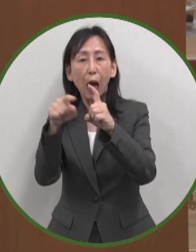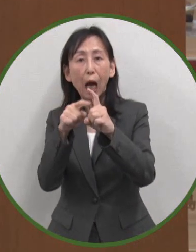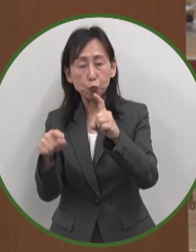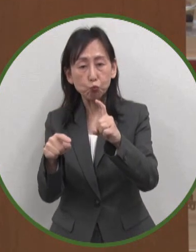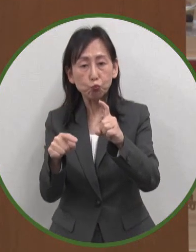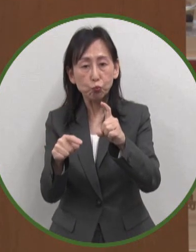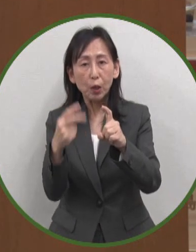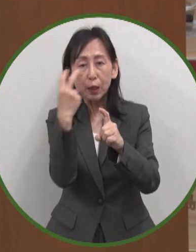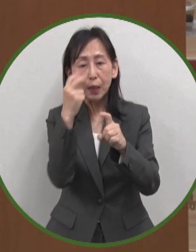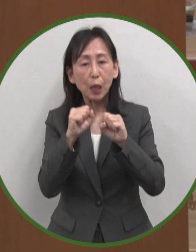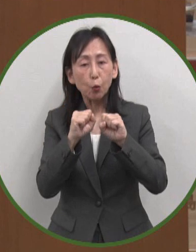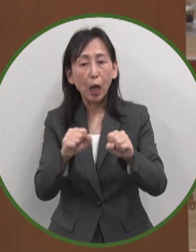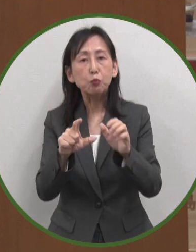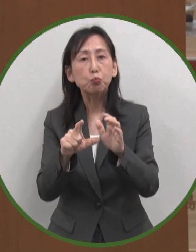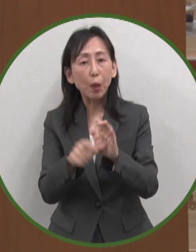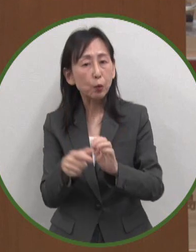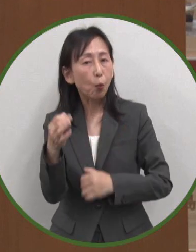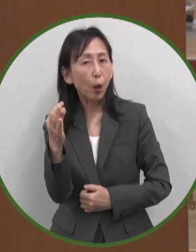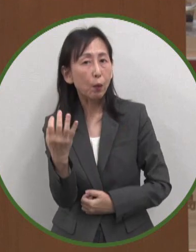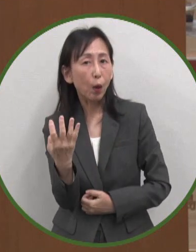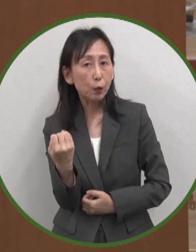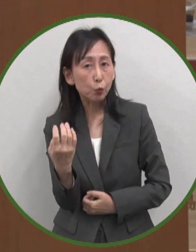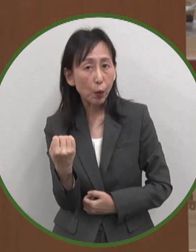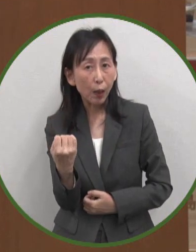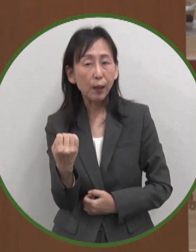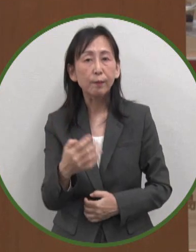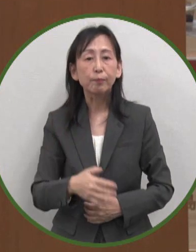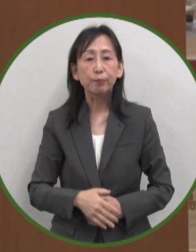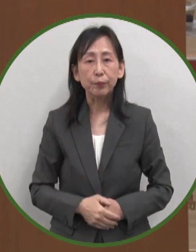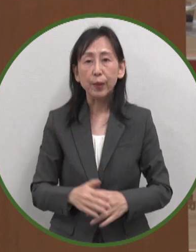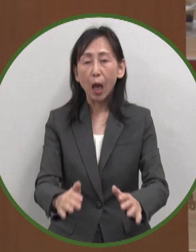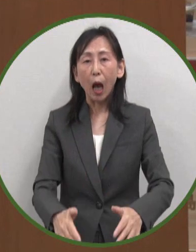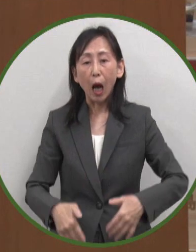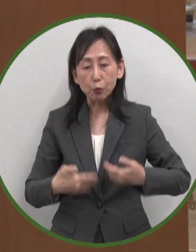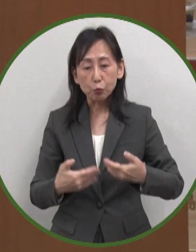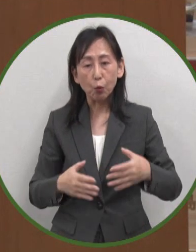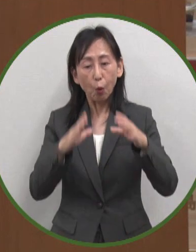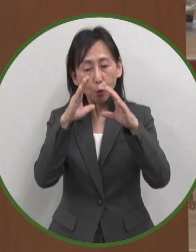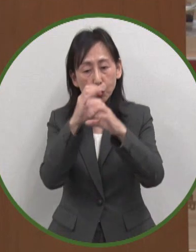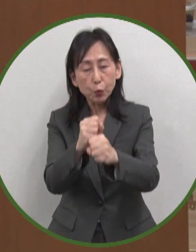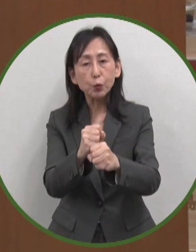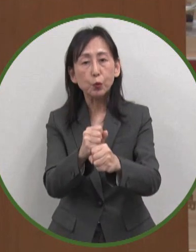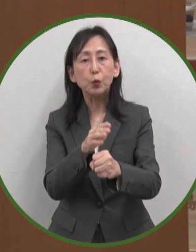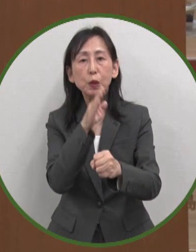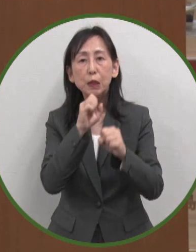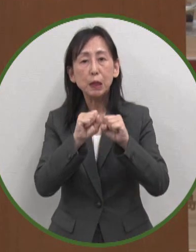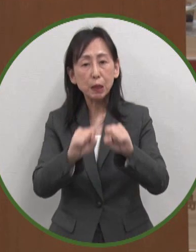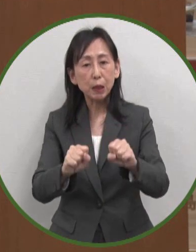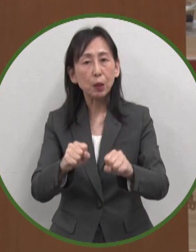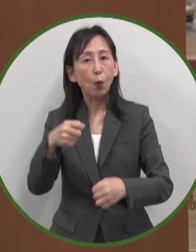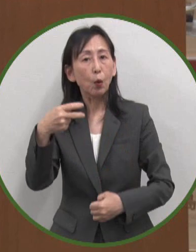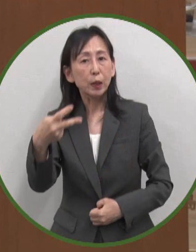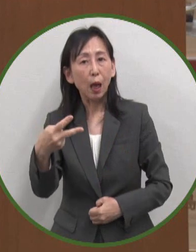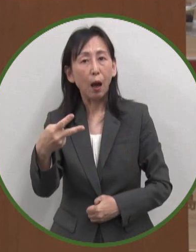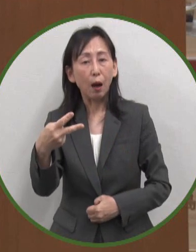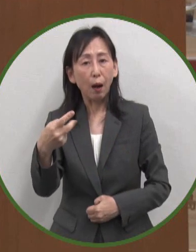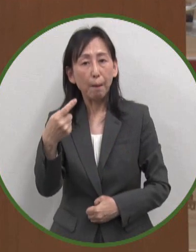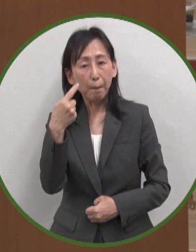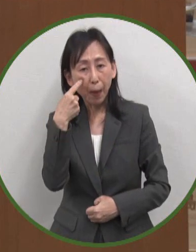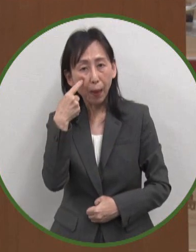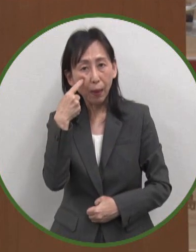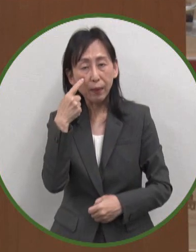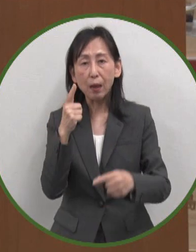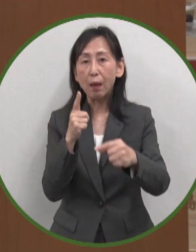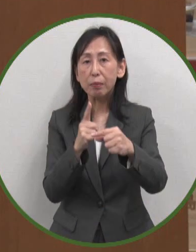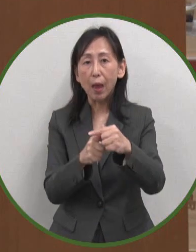費をどれぐらいと見込んでいるかという点と、はい、あと春の集中実施第2弾かなで中区